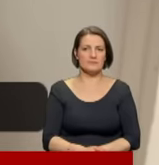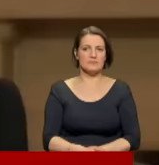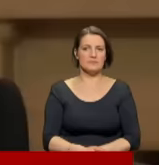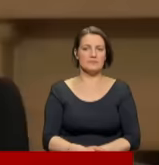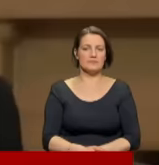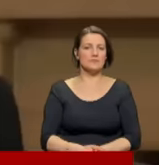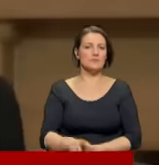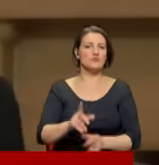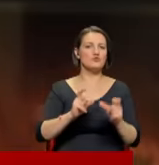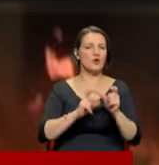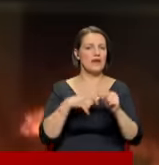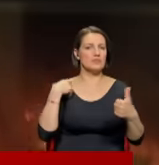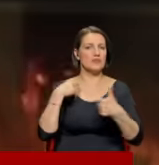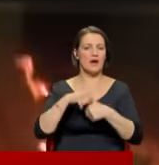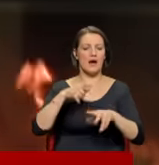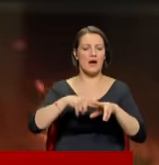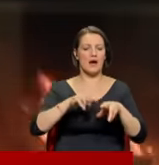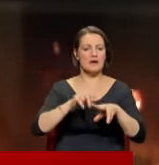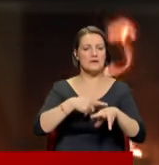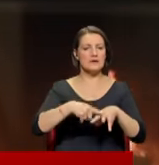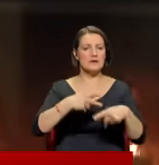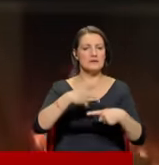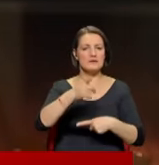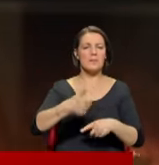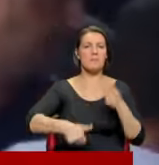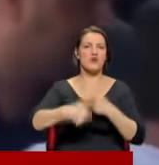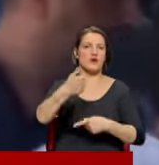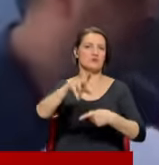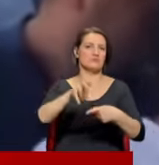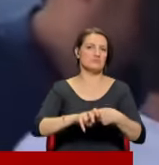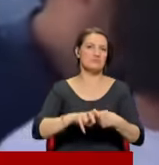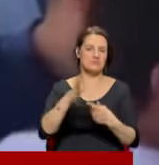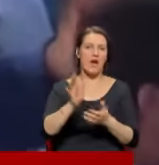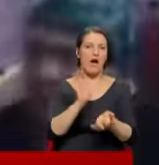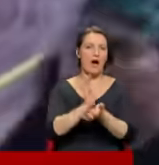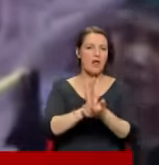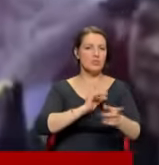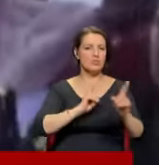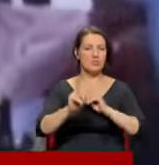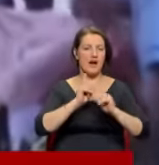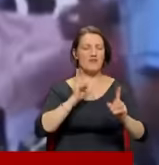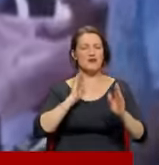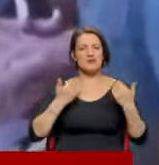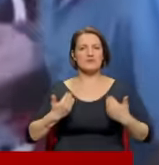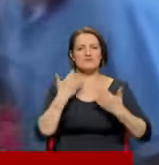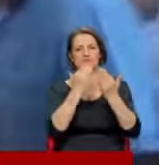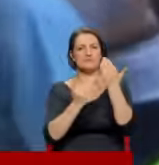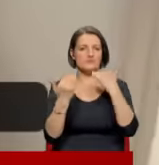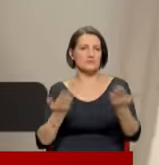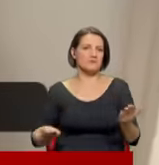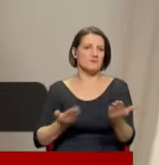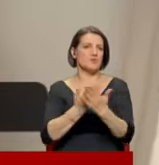edilmiştir. Soykan yeniden Akyazı'da başkanlık koltuğuna oturdu. Aile ise davayı Yargıtay'a taşımaya